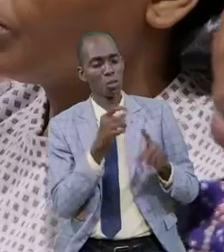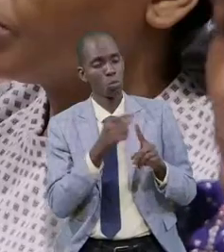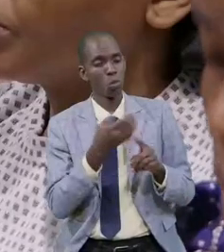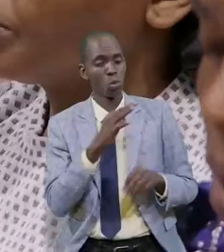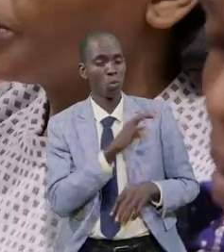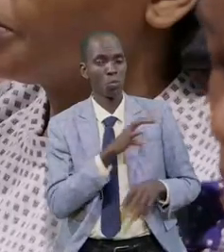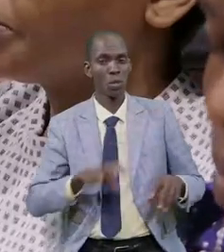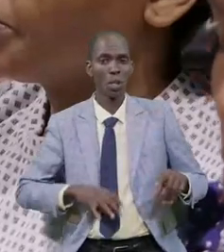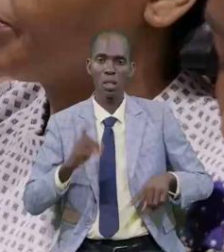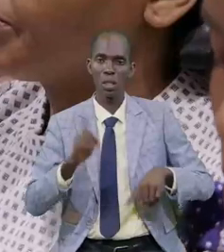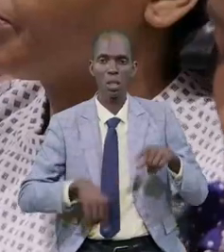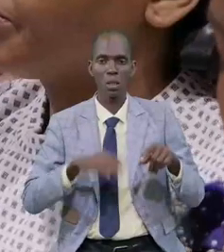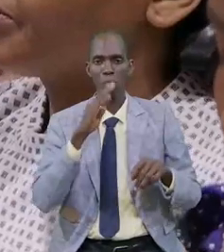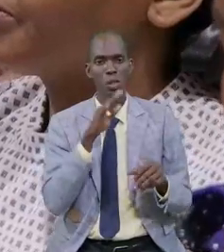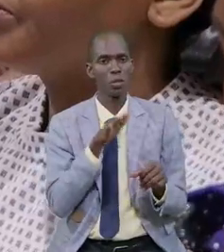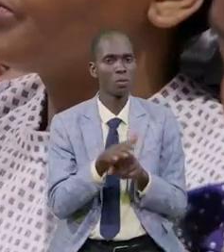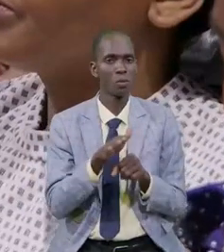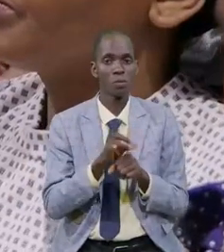va s'accomplir.